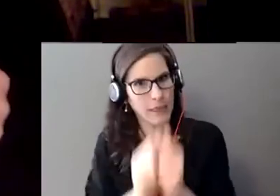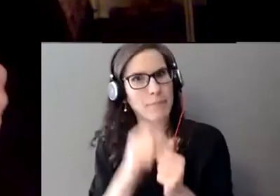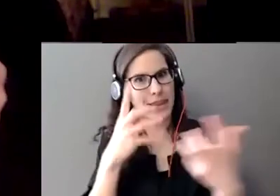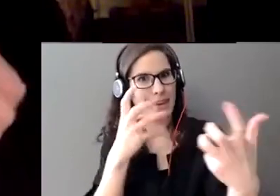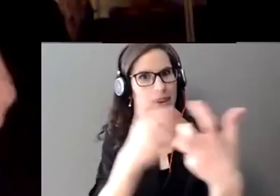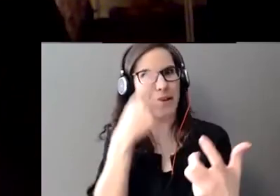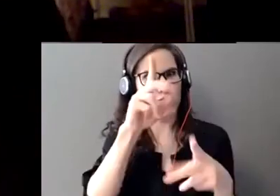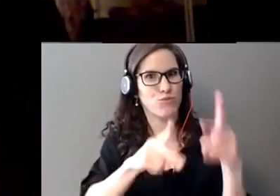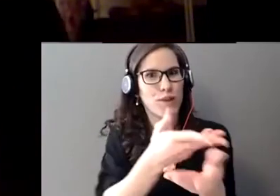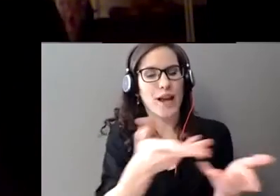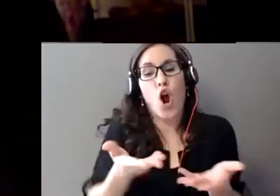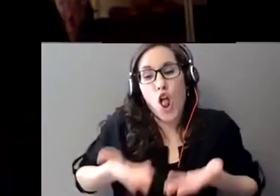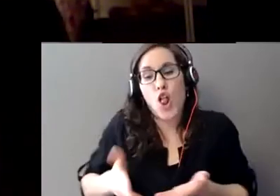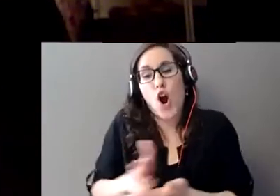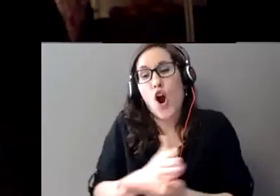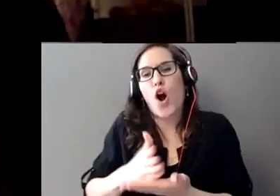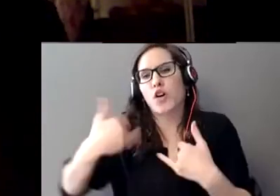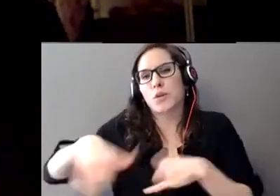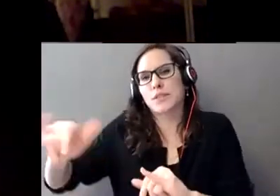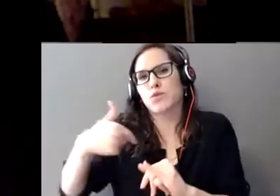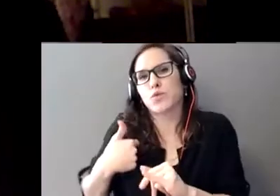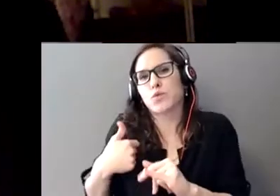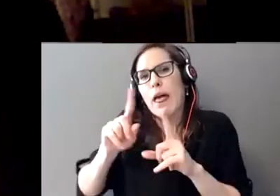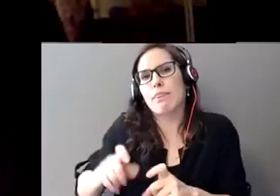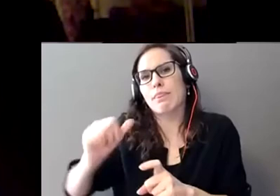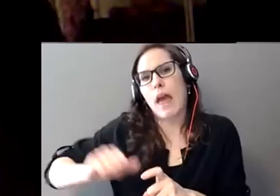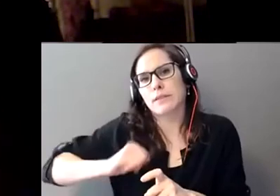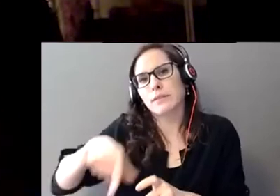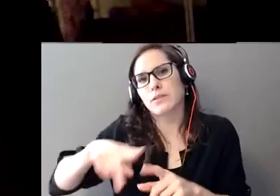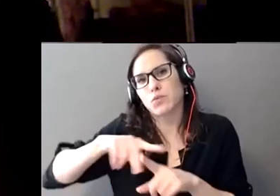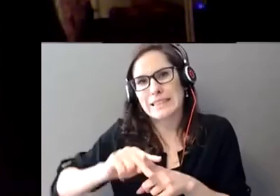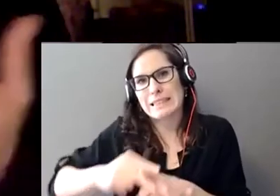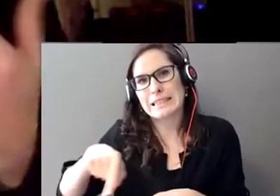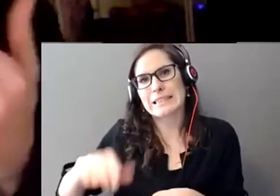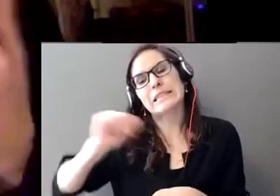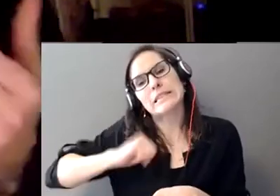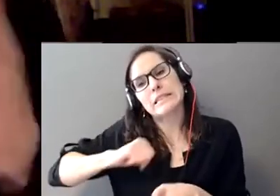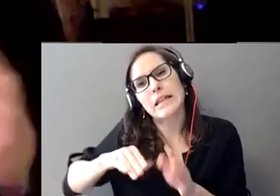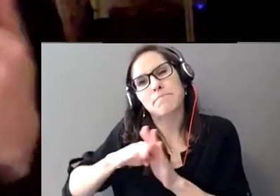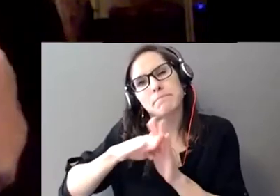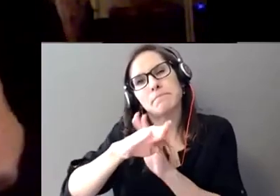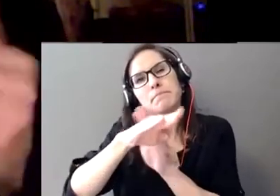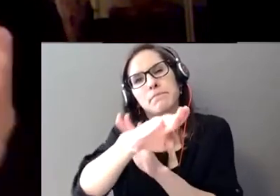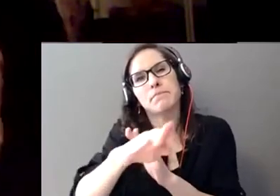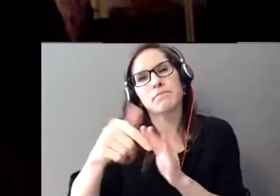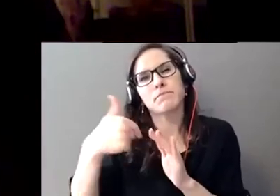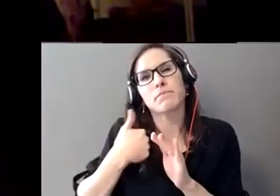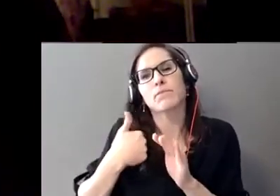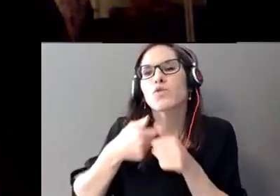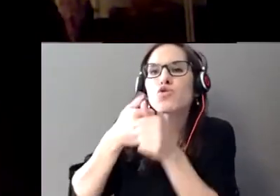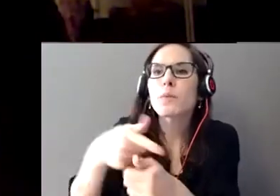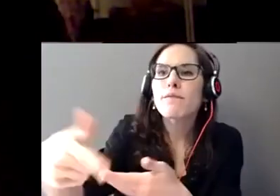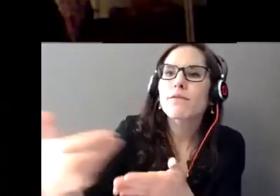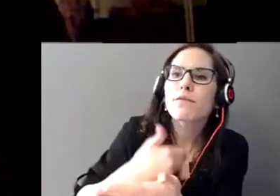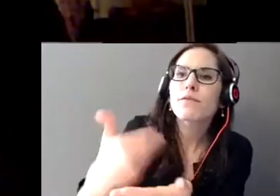les tests de cet outil et l'idée, c'est de pouvoir le faire évoluer à partir des retours focus group des